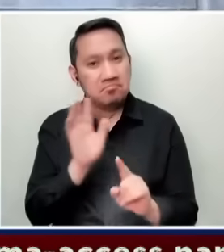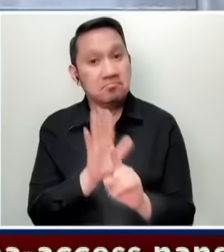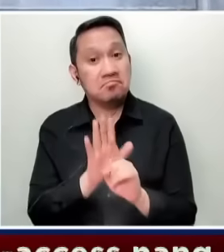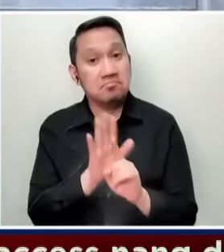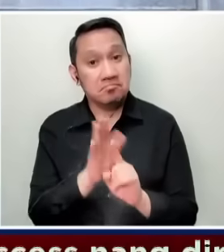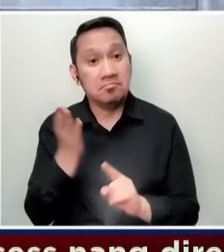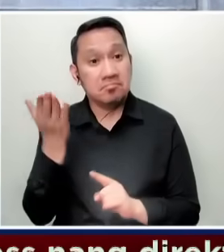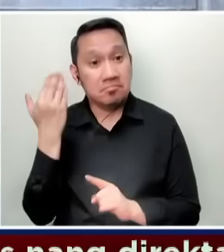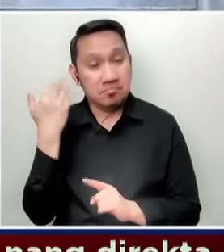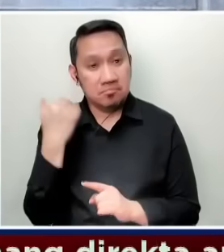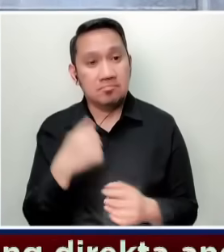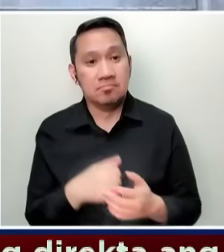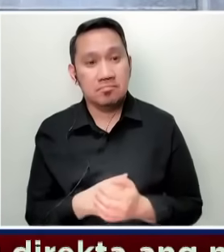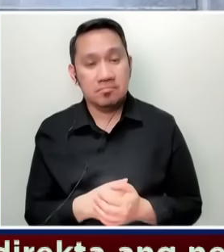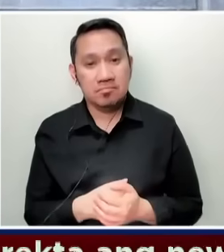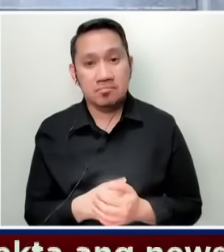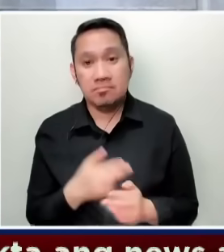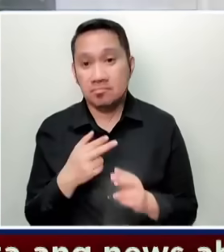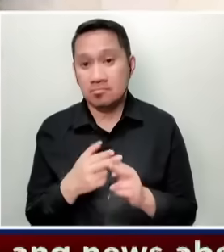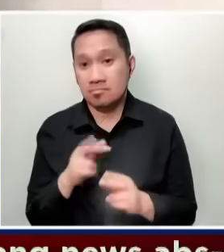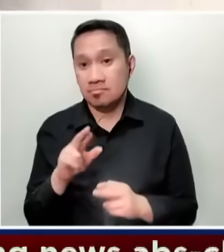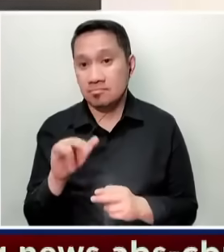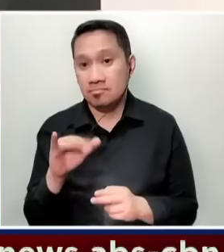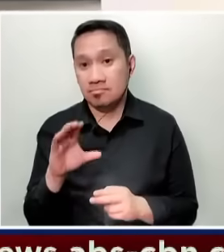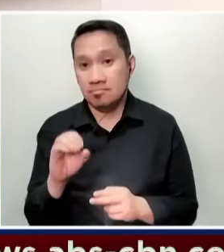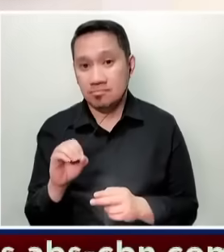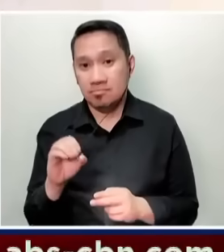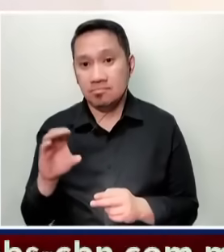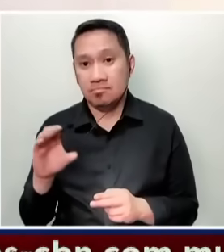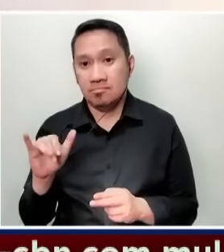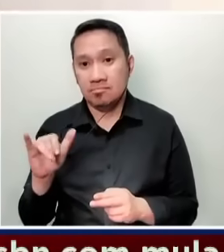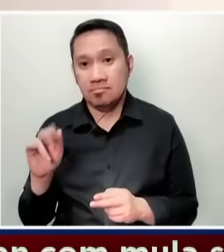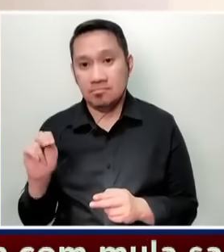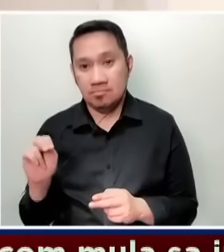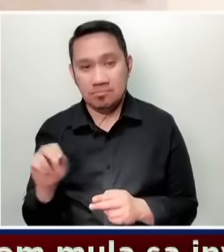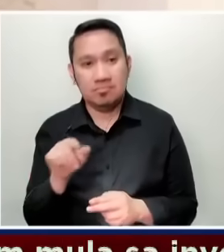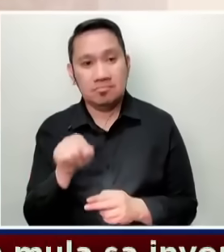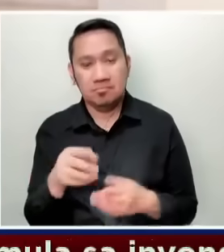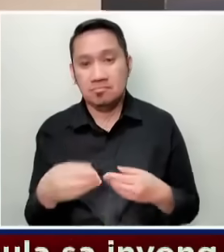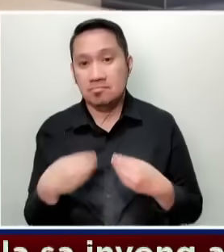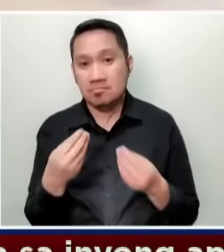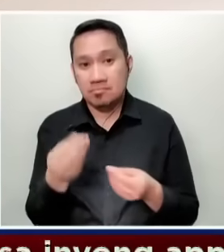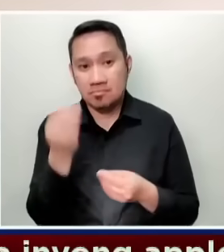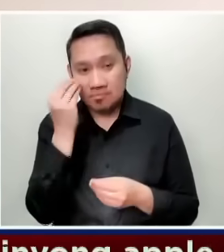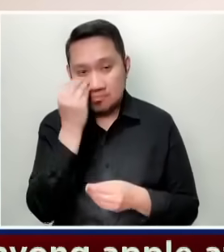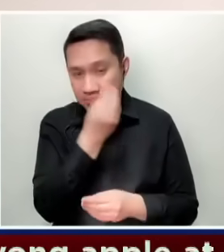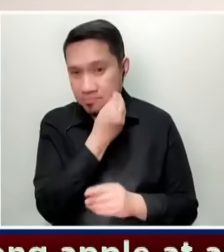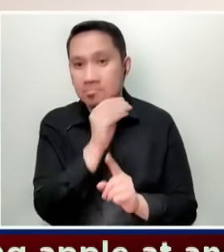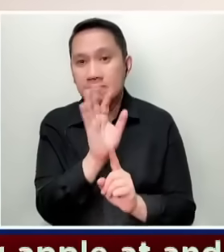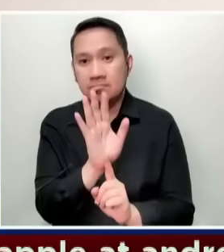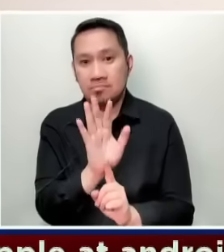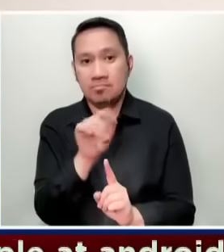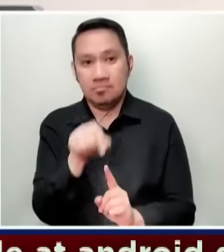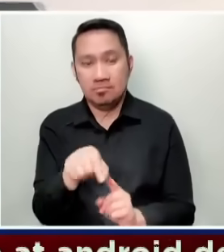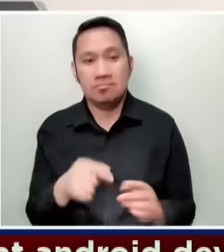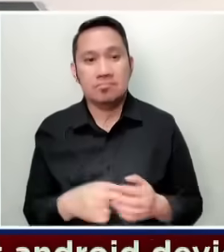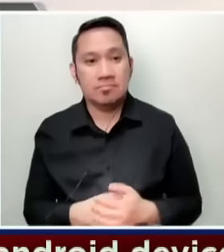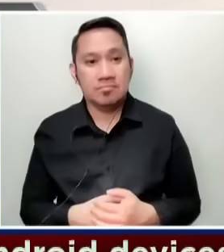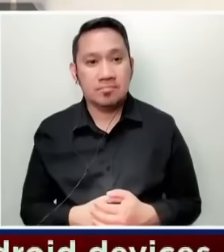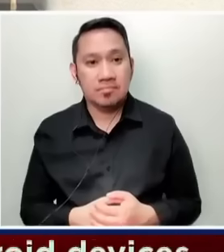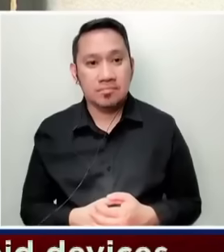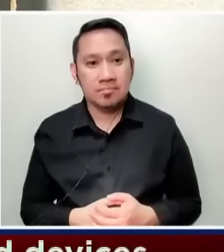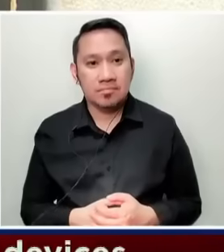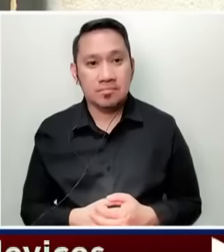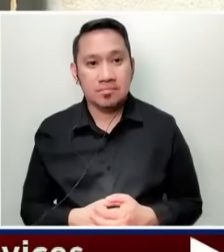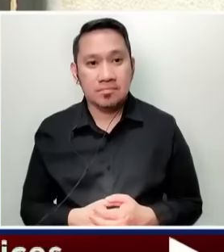idolo ng mga kabataan na si Rico Yan. May mga naglagay ng bulaklak at nagsindi ng kandila sa kanyang puntod sa Manila Memorial